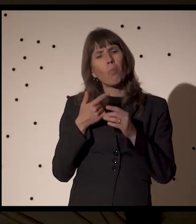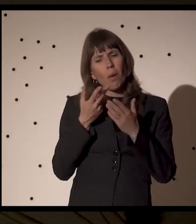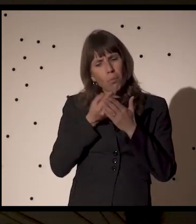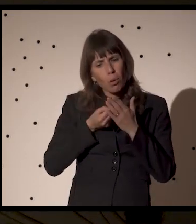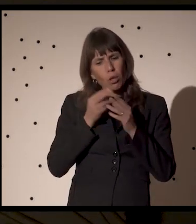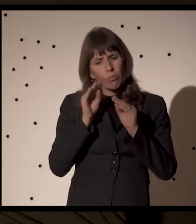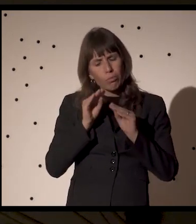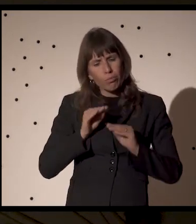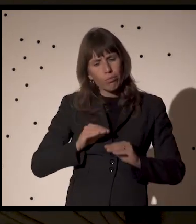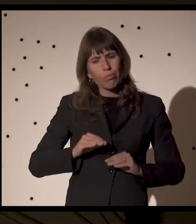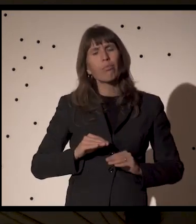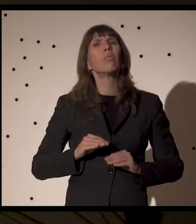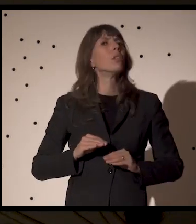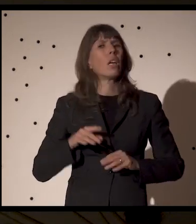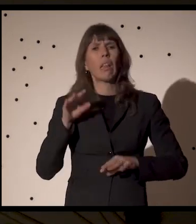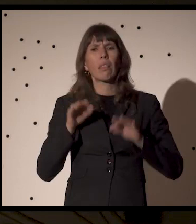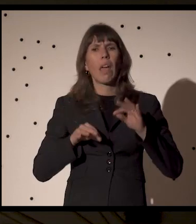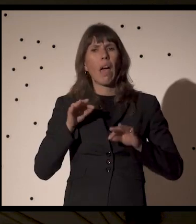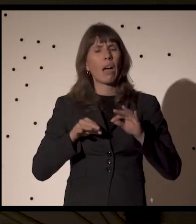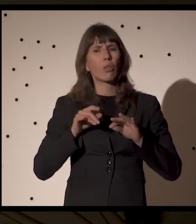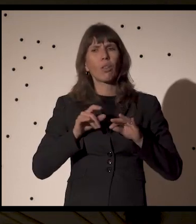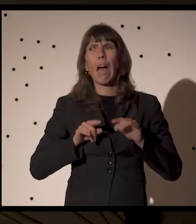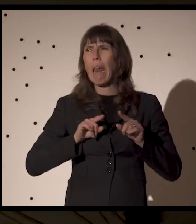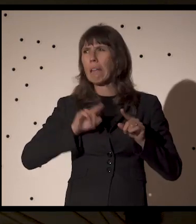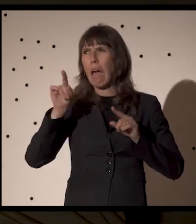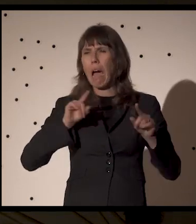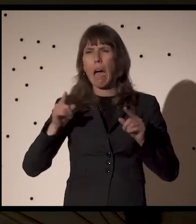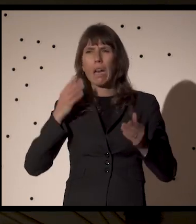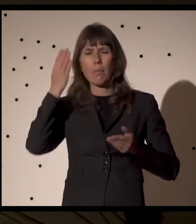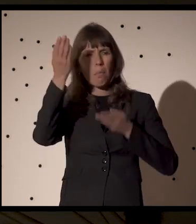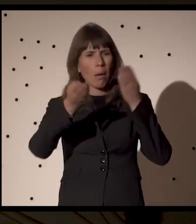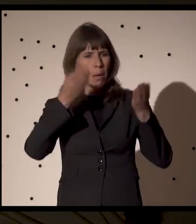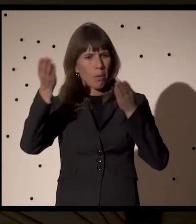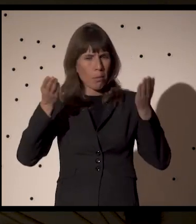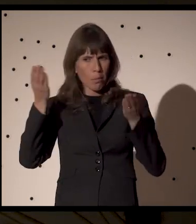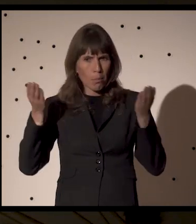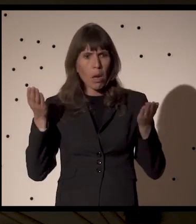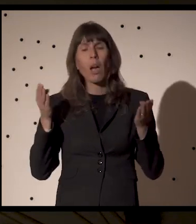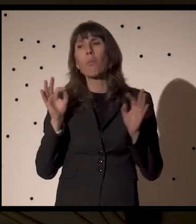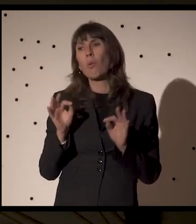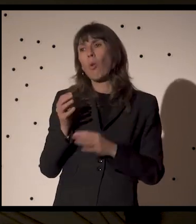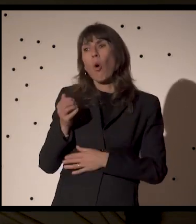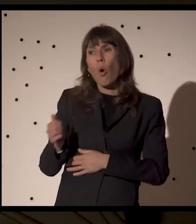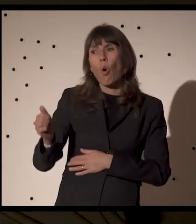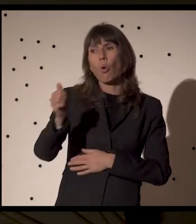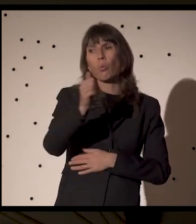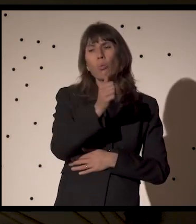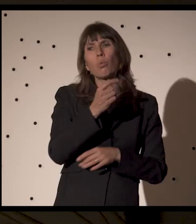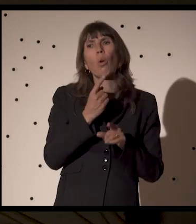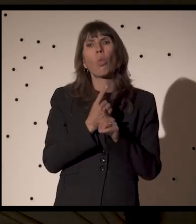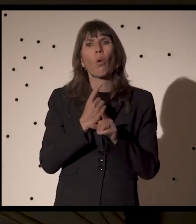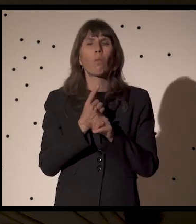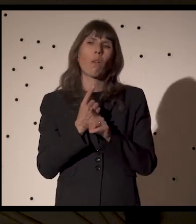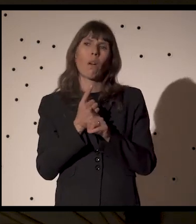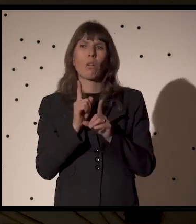italiani alle istituzioni culturali e affidando a ognuno la l'incarico di reimmaginare